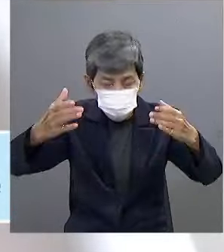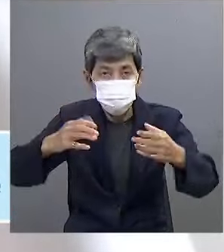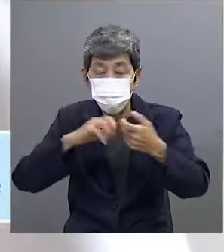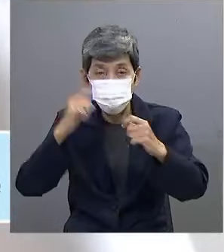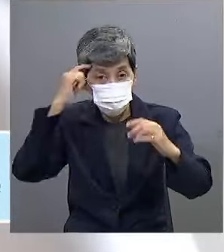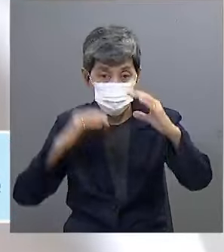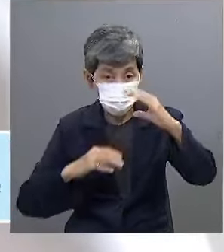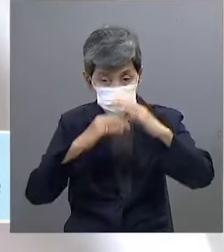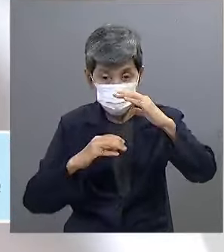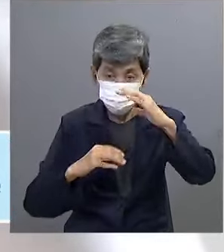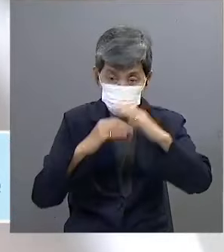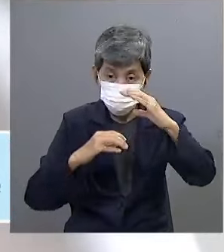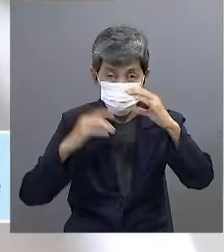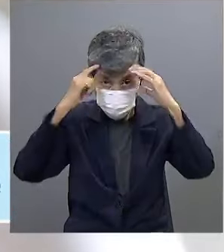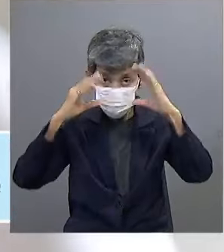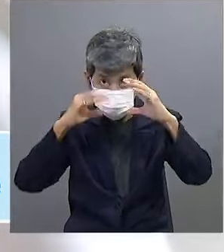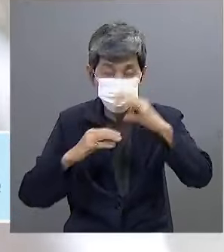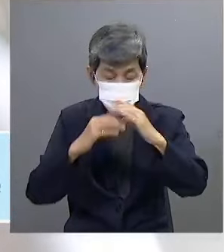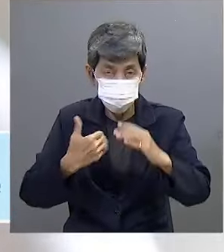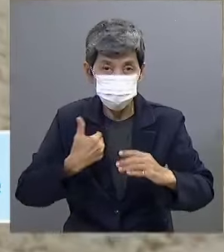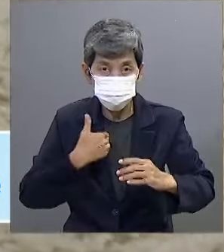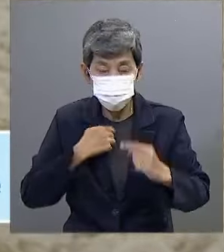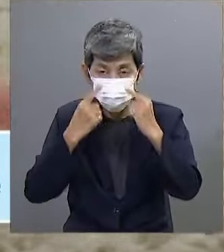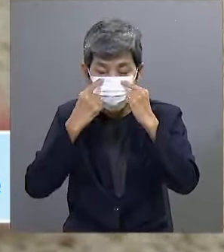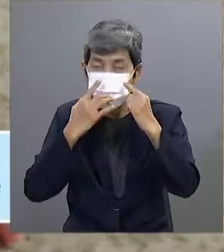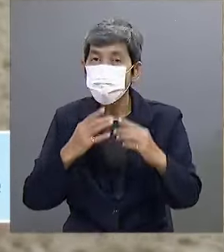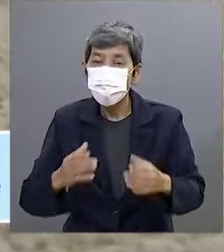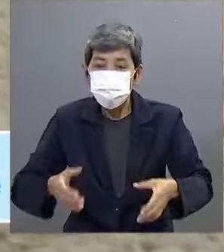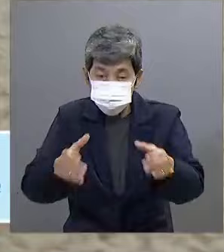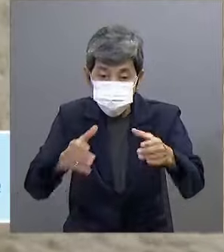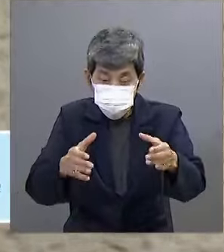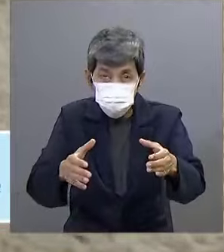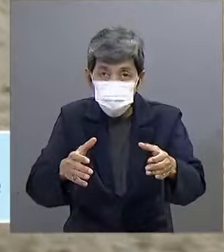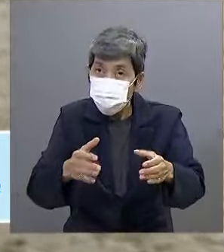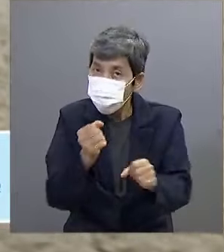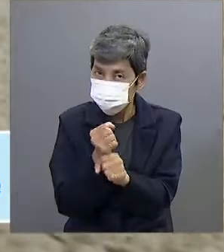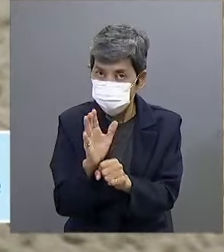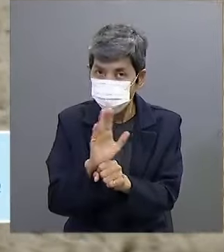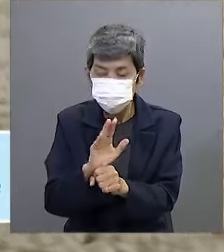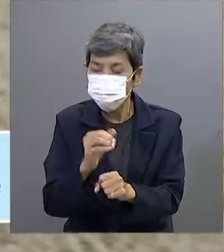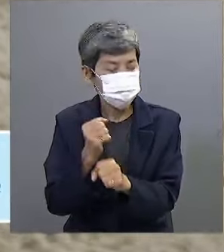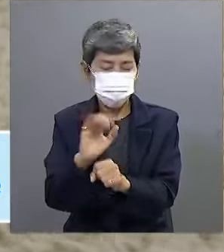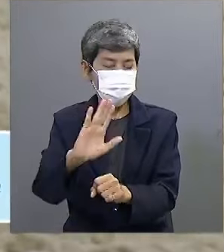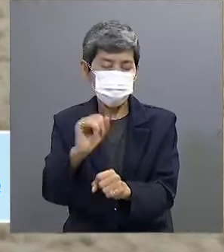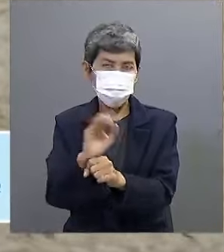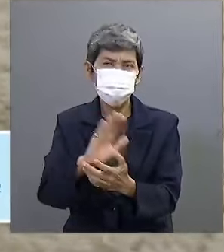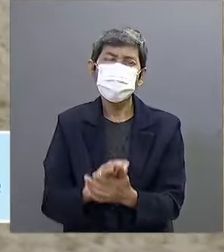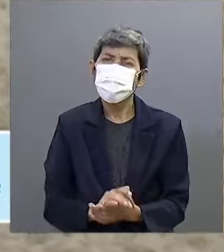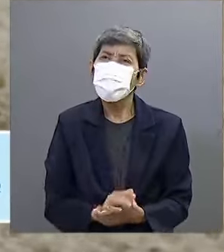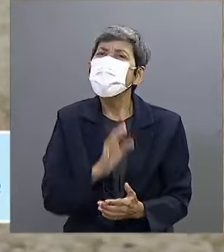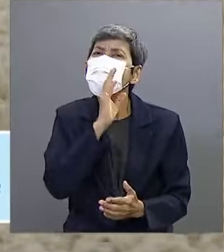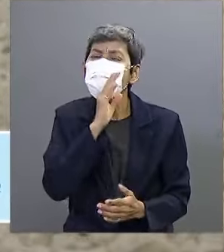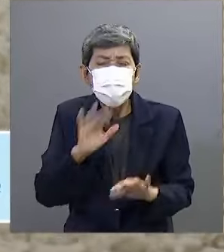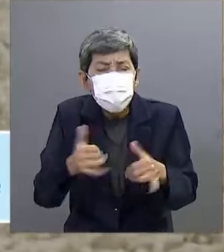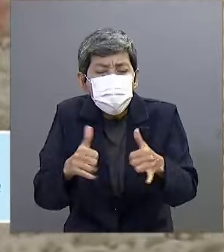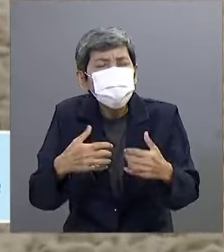เด็กจะมีภาวะ Shaken Baby Syndrome หรือเปล่า ถ้าเขย่าเล่นเนี่ยมันไม่ควรทำอยู่แล้วใช่ไหมฮะ ใช่ค่ะไม่ควรทำ ดังนั้นคือถ้าอยากจะเล่นกับเขาละอ่ะเนาะ